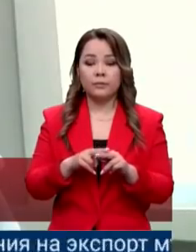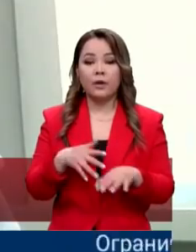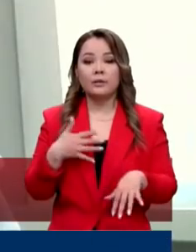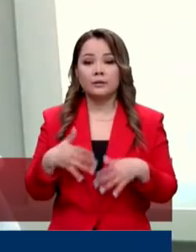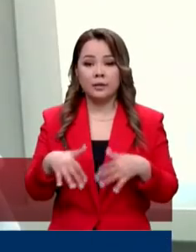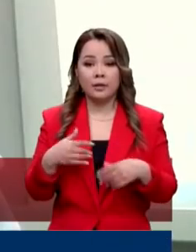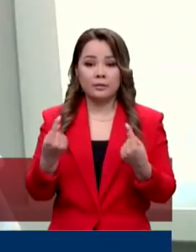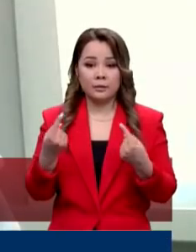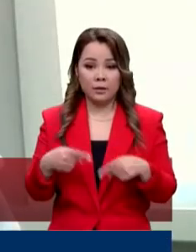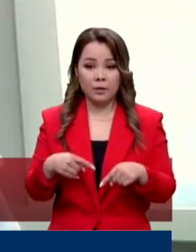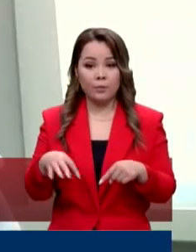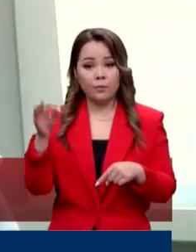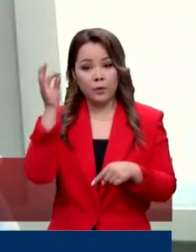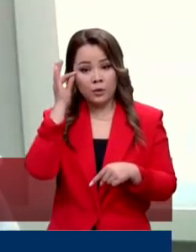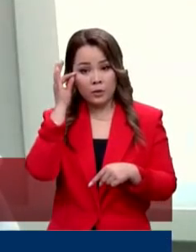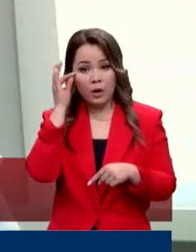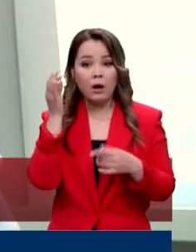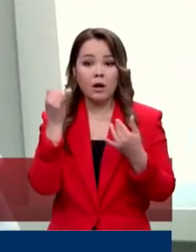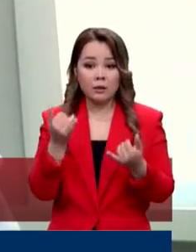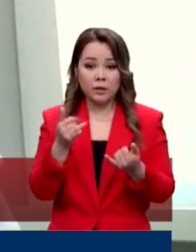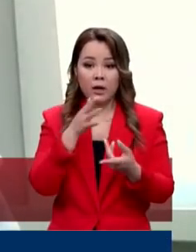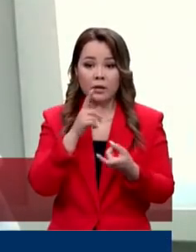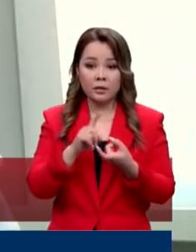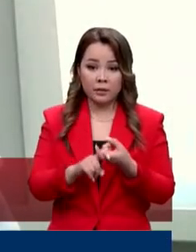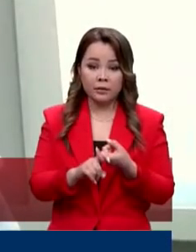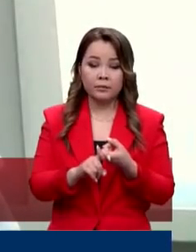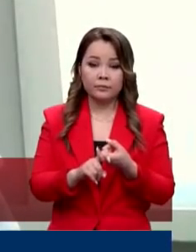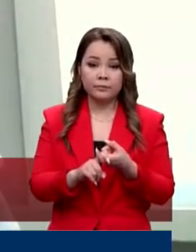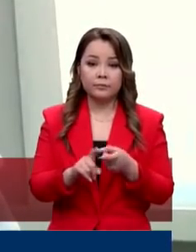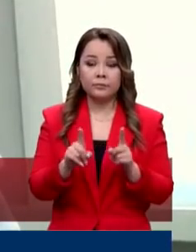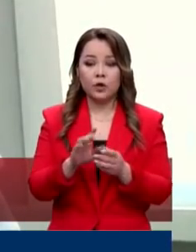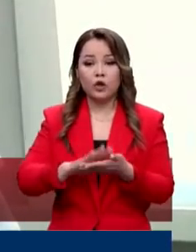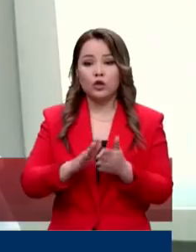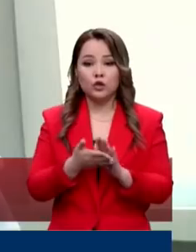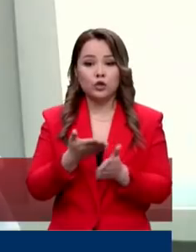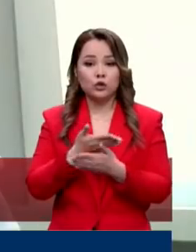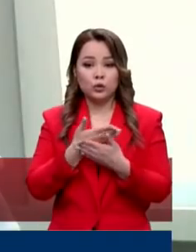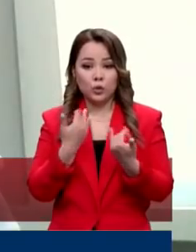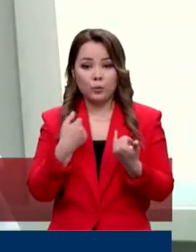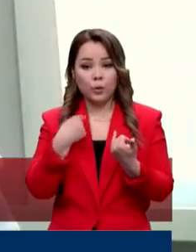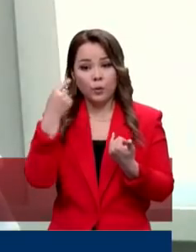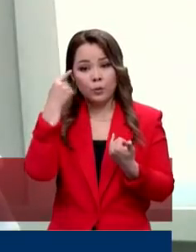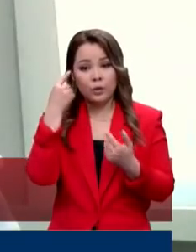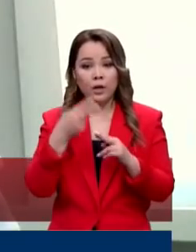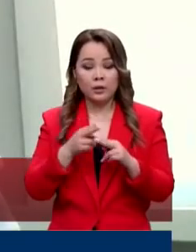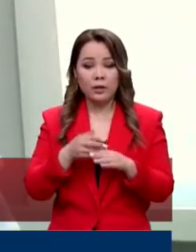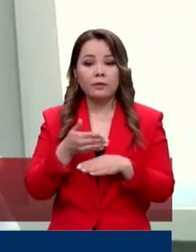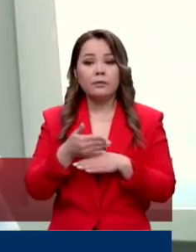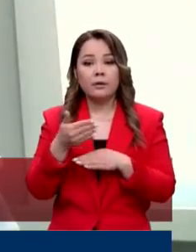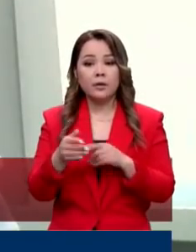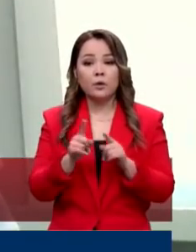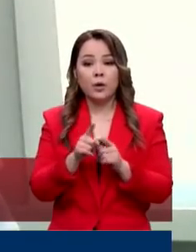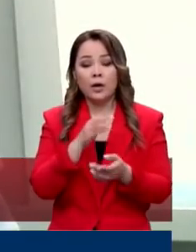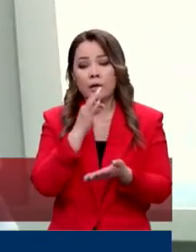аслабыл, да, сол этот. А қазіргі кезде сонда этот жағдай жоқ, мен ойымша, да. Соғыстан кейін